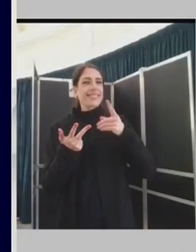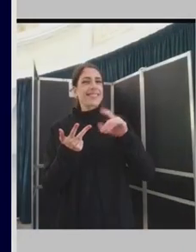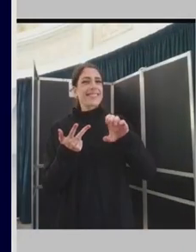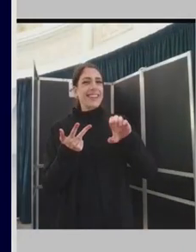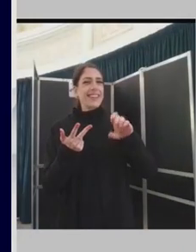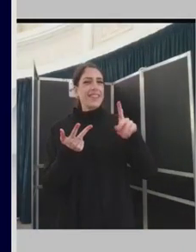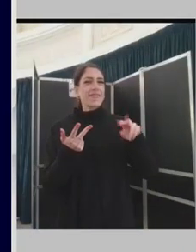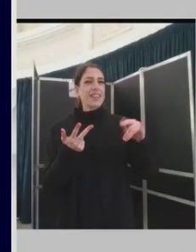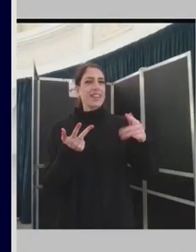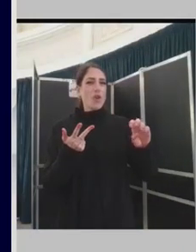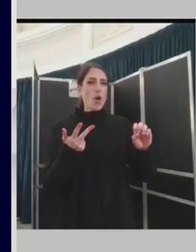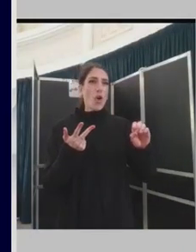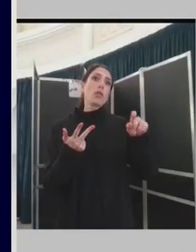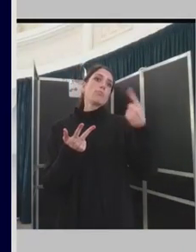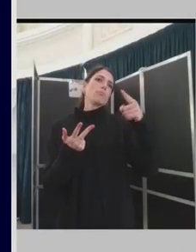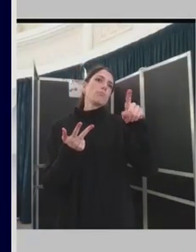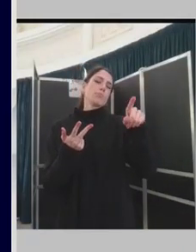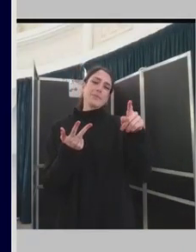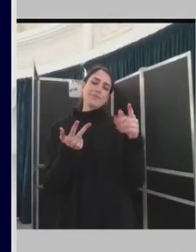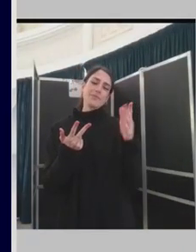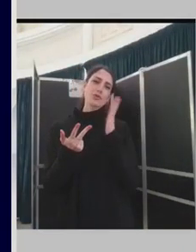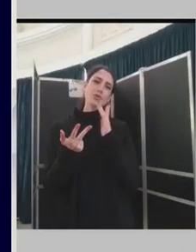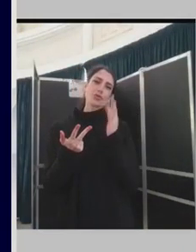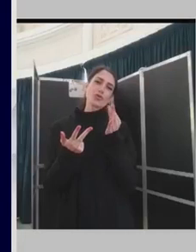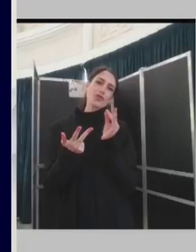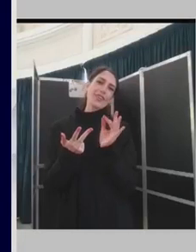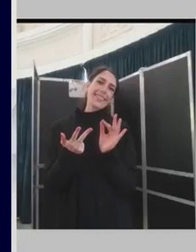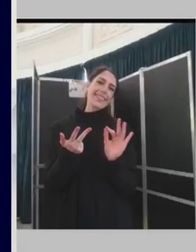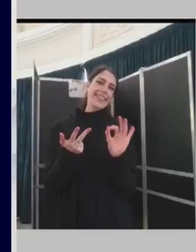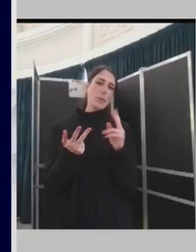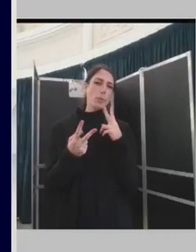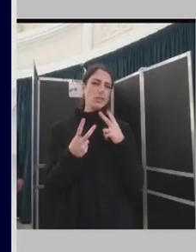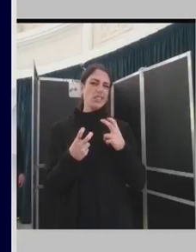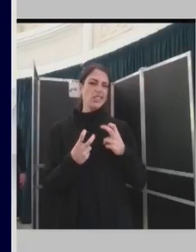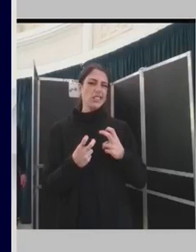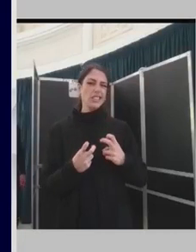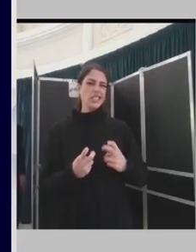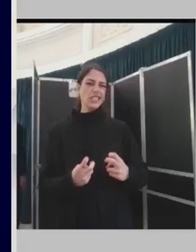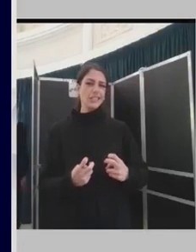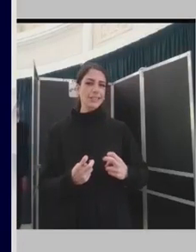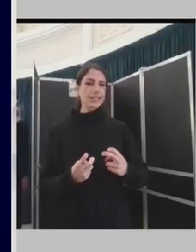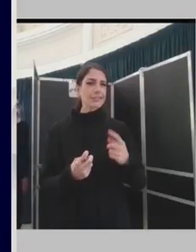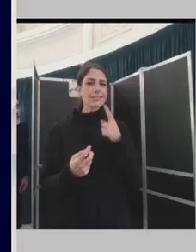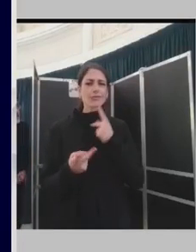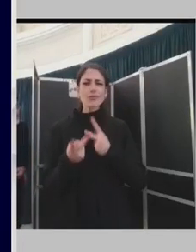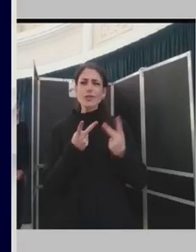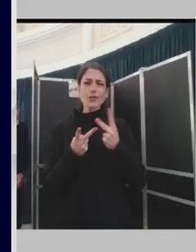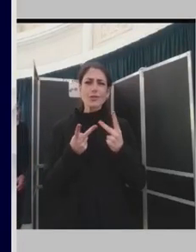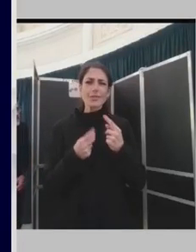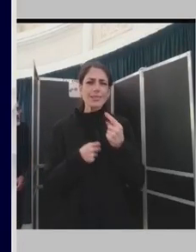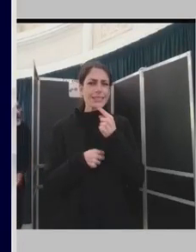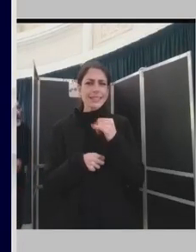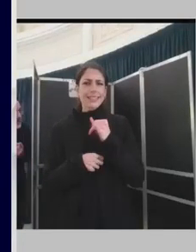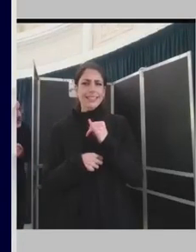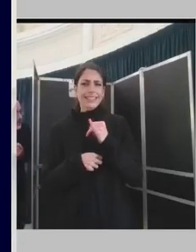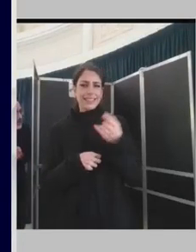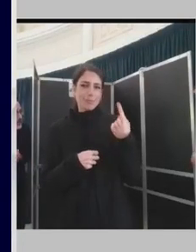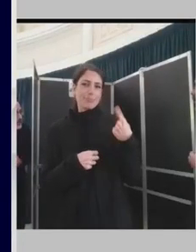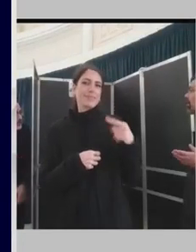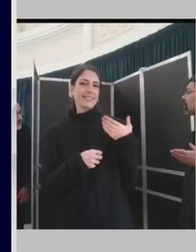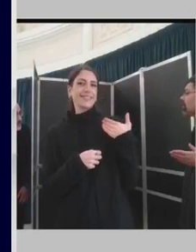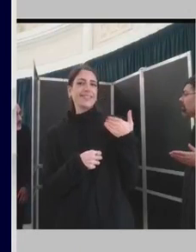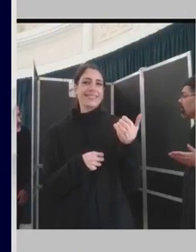educatamente stalkerizzato per arrivare a questo punto. E io avevo preparato delle diapositive, se, non so